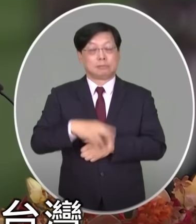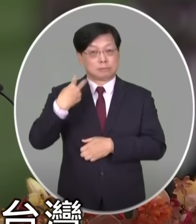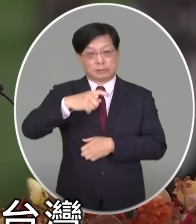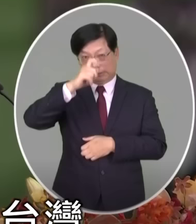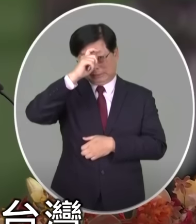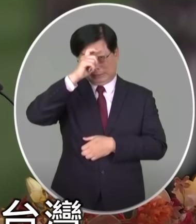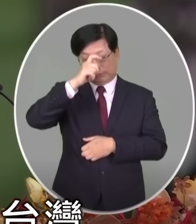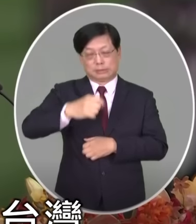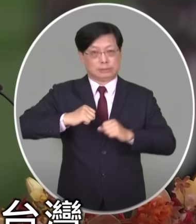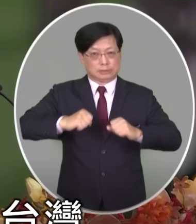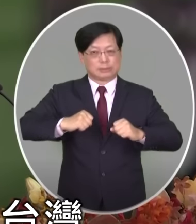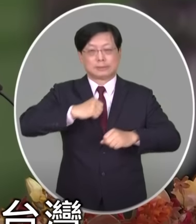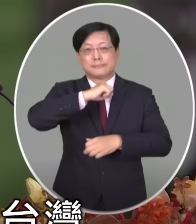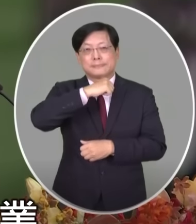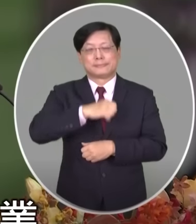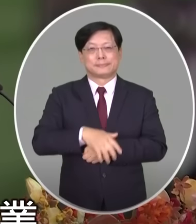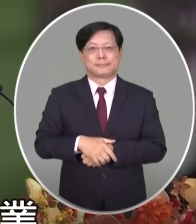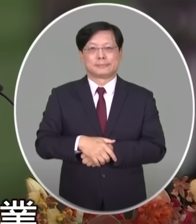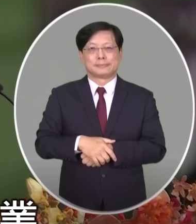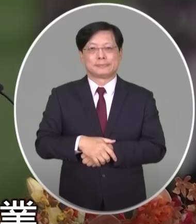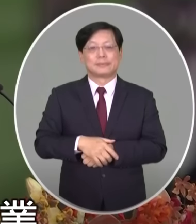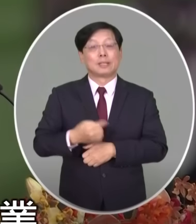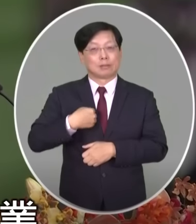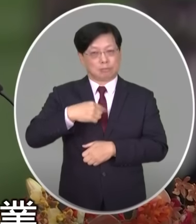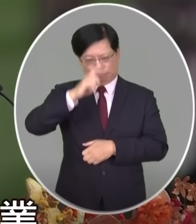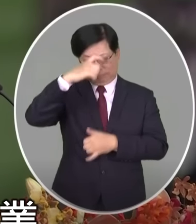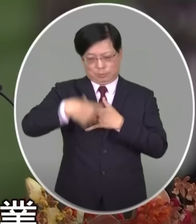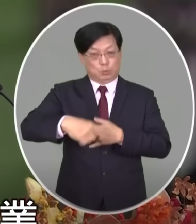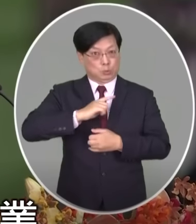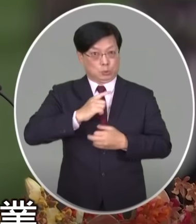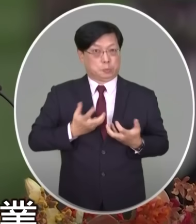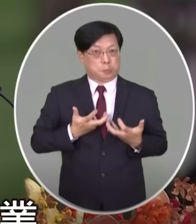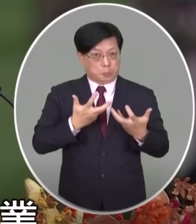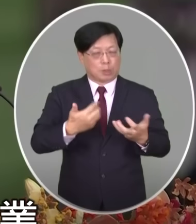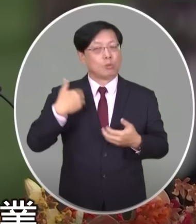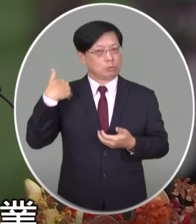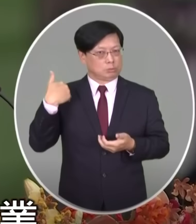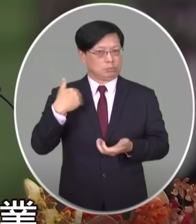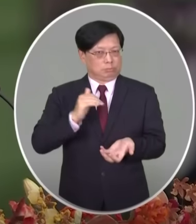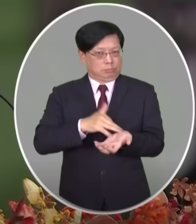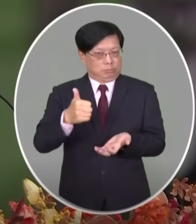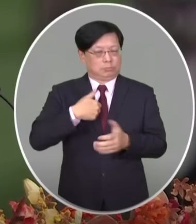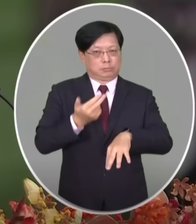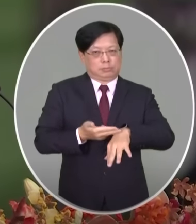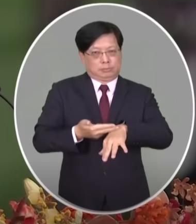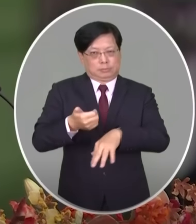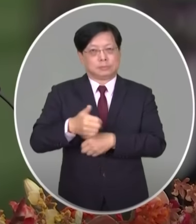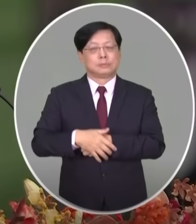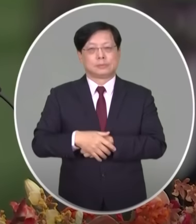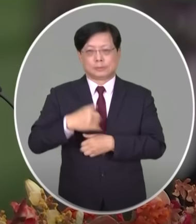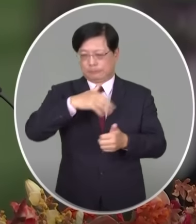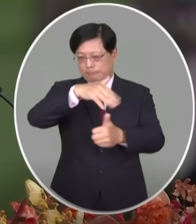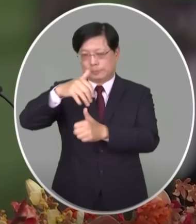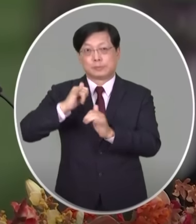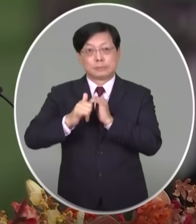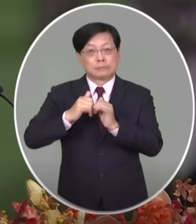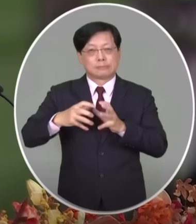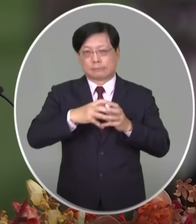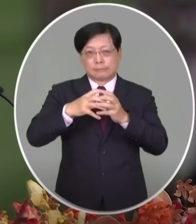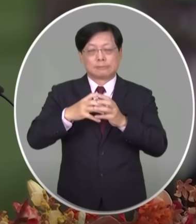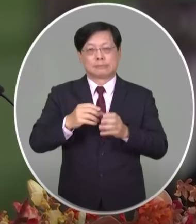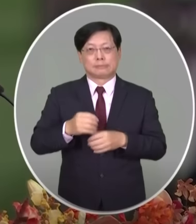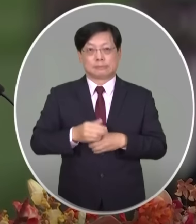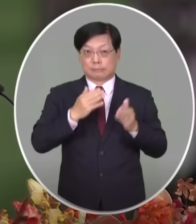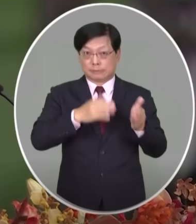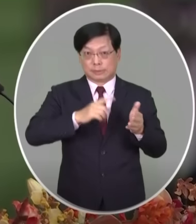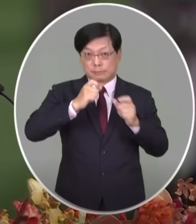更健康的台湾。我期许自己发挥医师专业， 集结各界的力量，打击